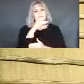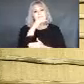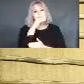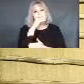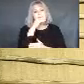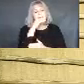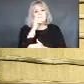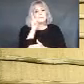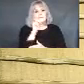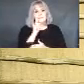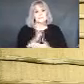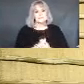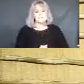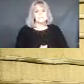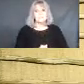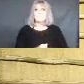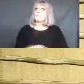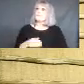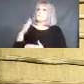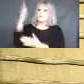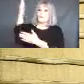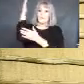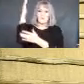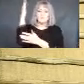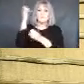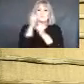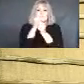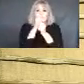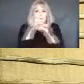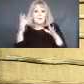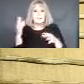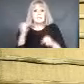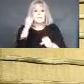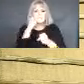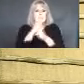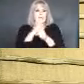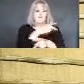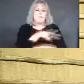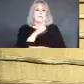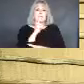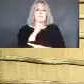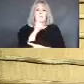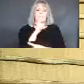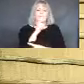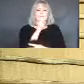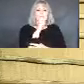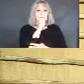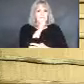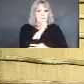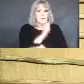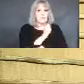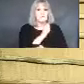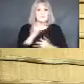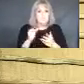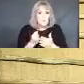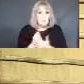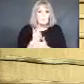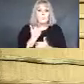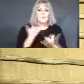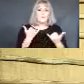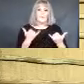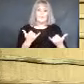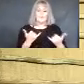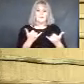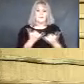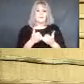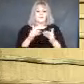Met andere woorden, God het begin om die belofte waar te maken. Hoe weet ons dit?